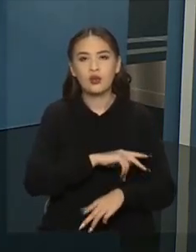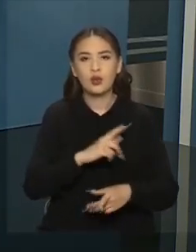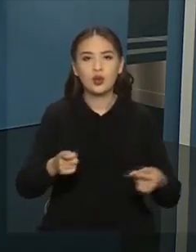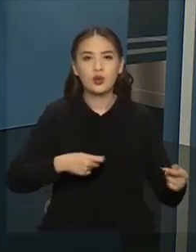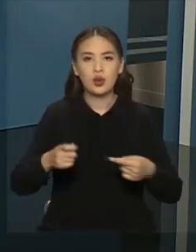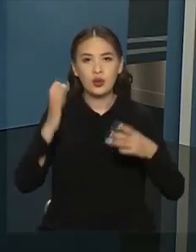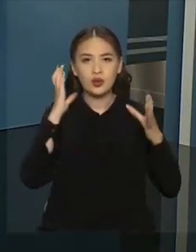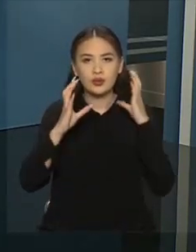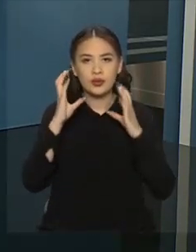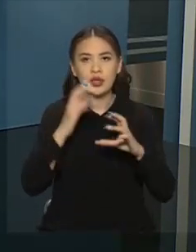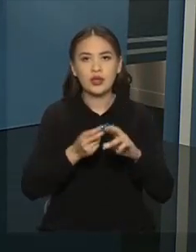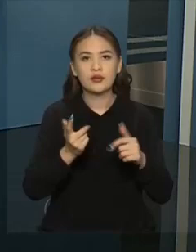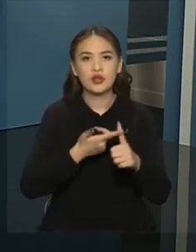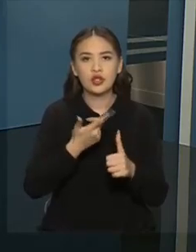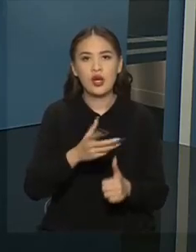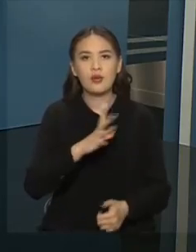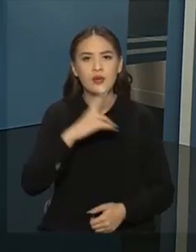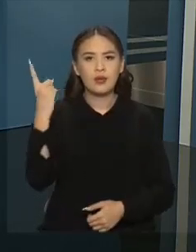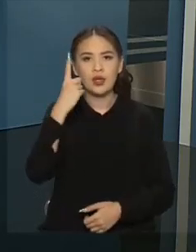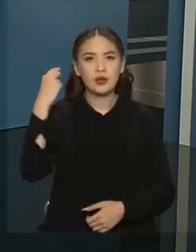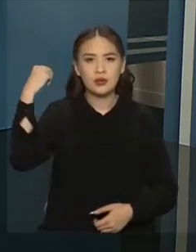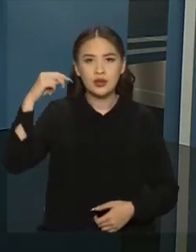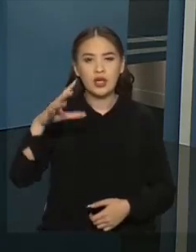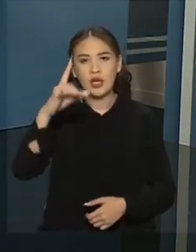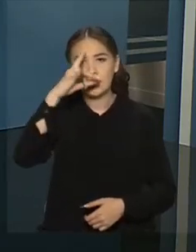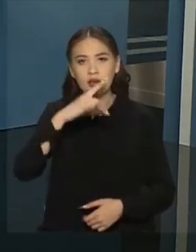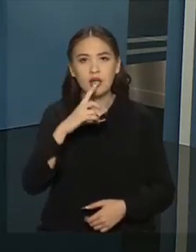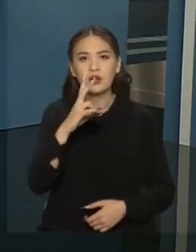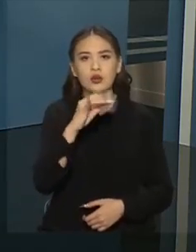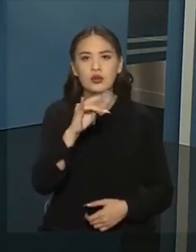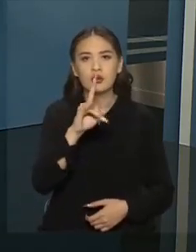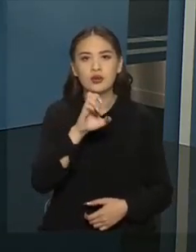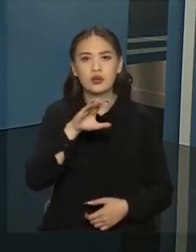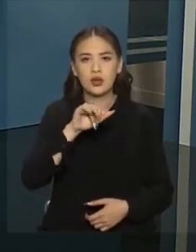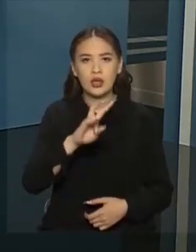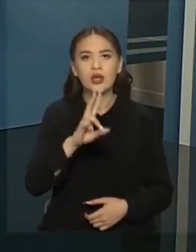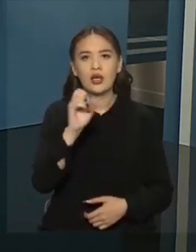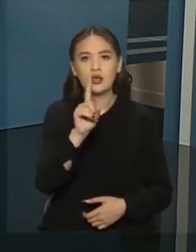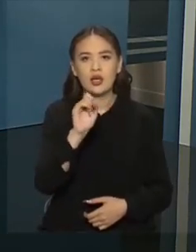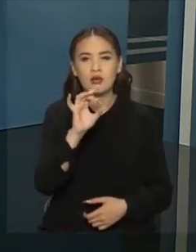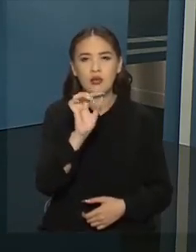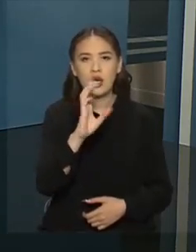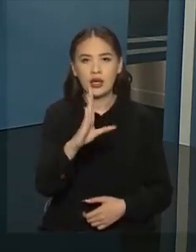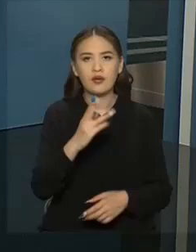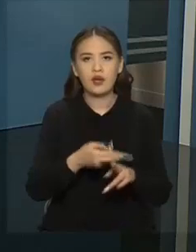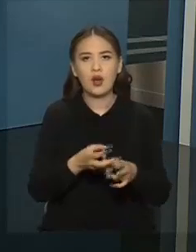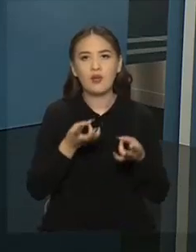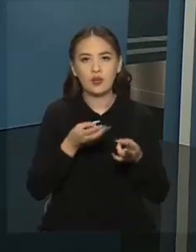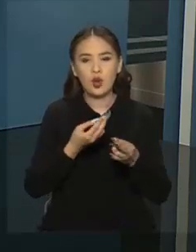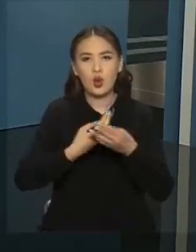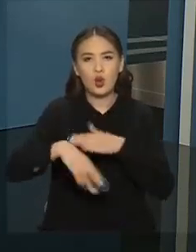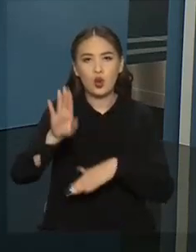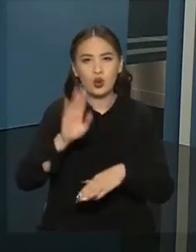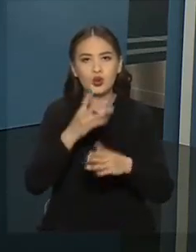руководителем университета названного в честь первого президента Казахстана Нурсултана Назарбаева все-таки покидает свой пост